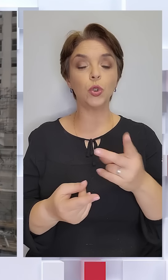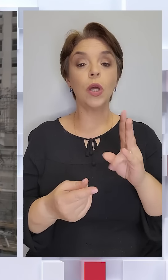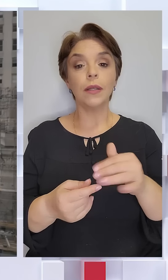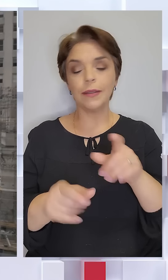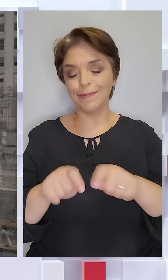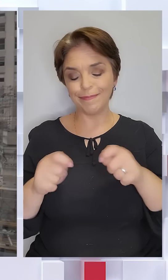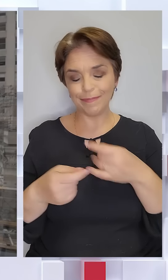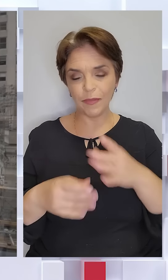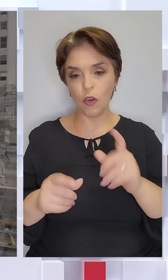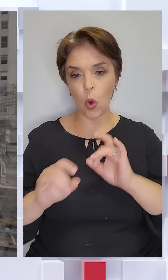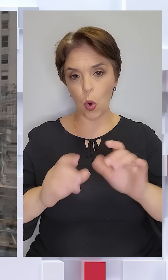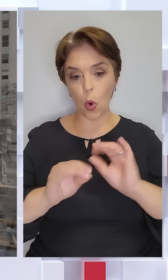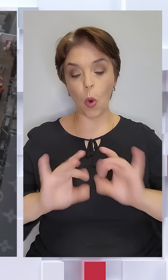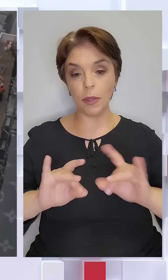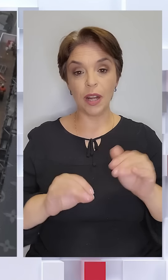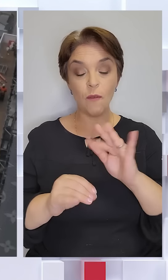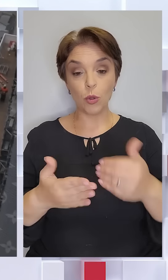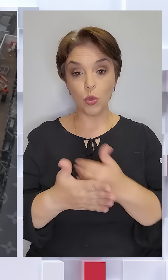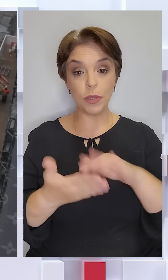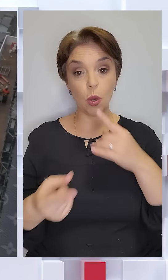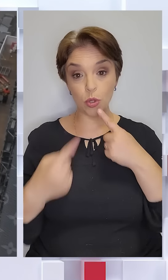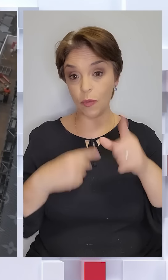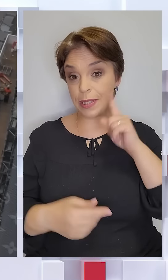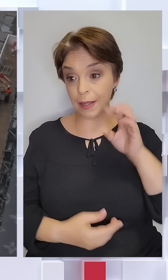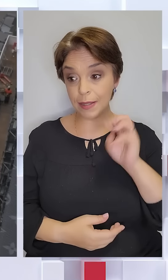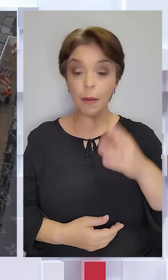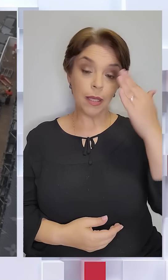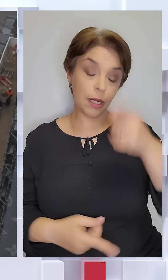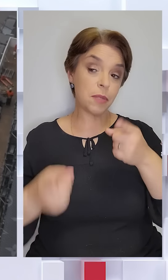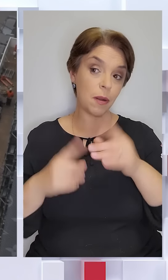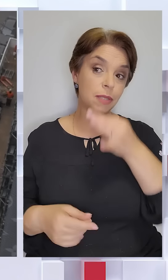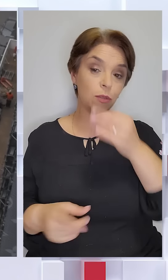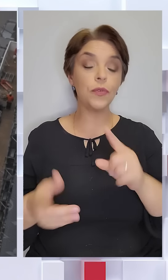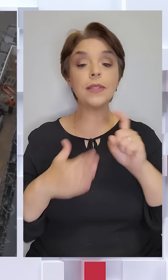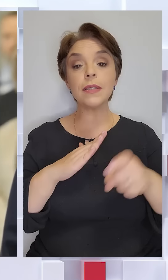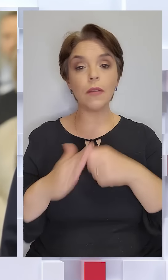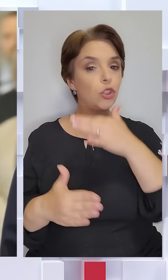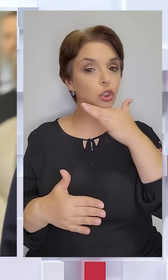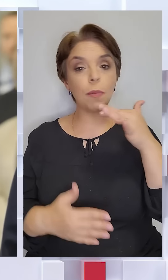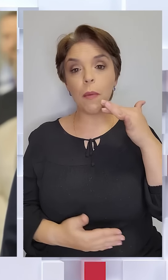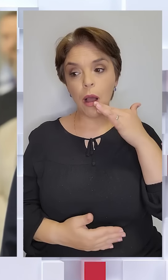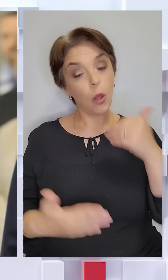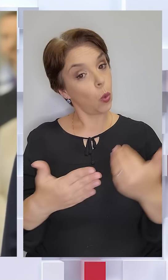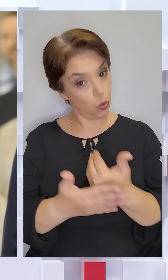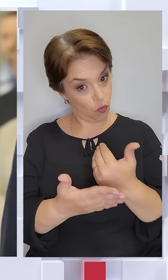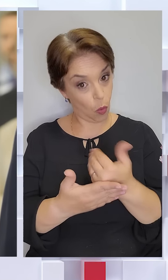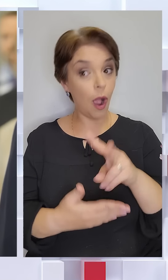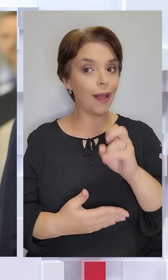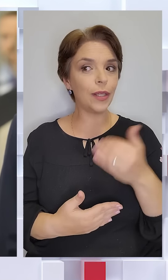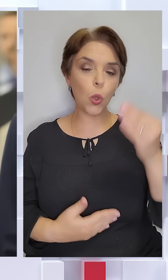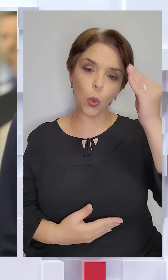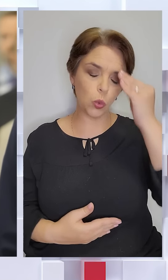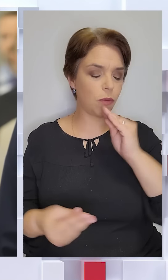не відкрив. У коментарі Fox News після розмови із Зеленським Трамп справді сказав, що дізнався чимало нового. Але